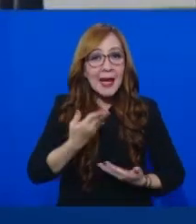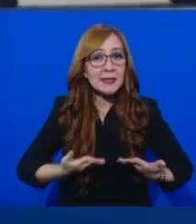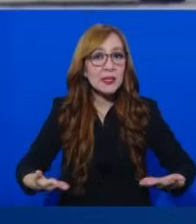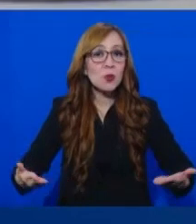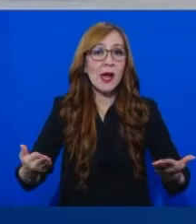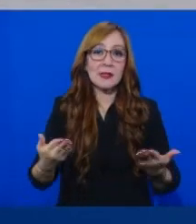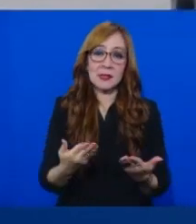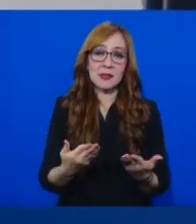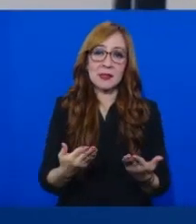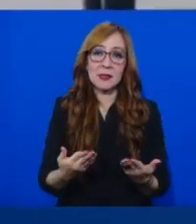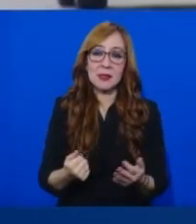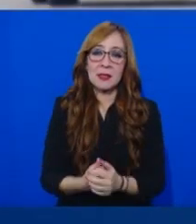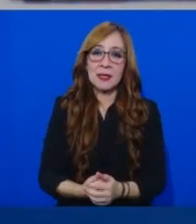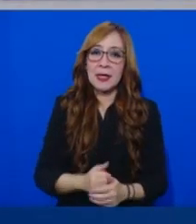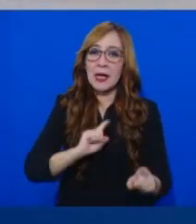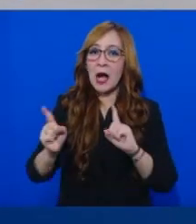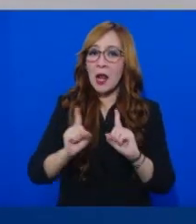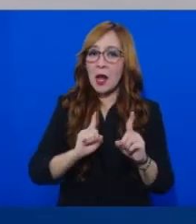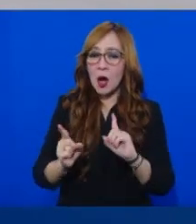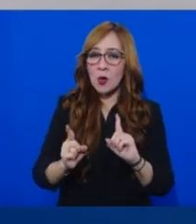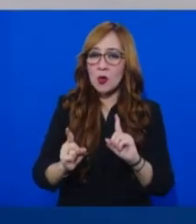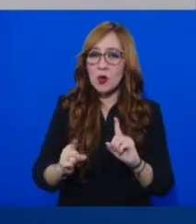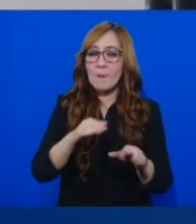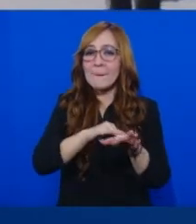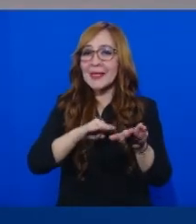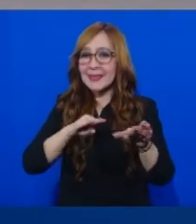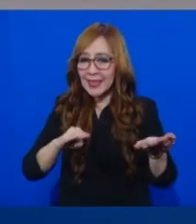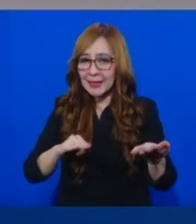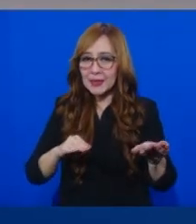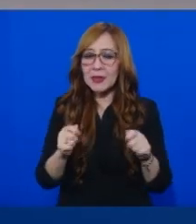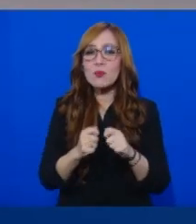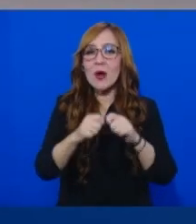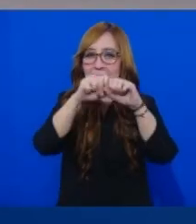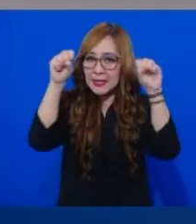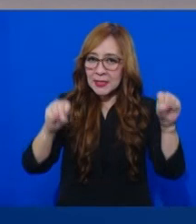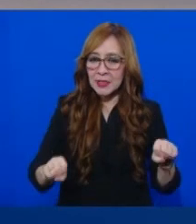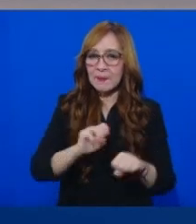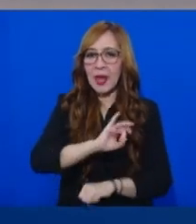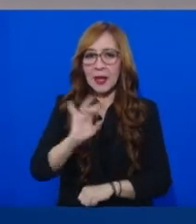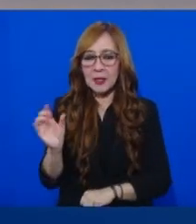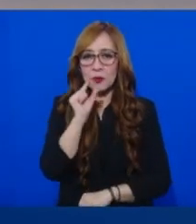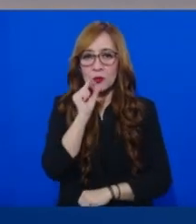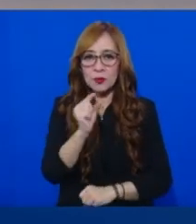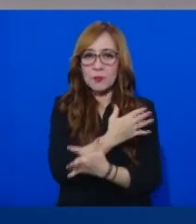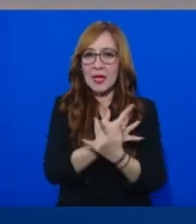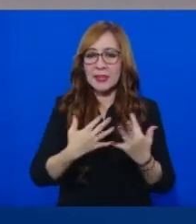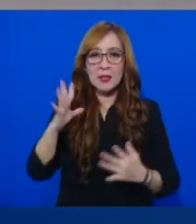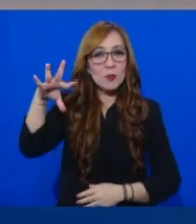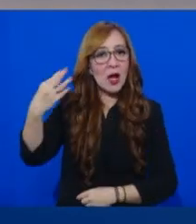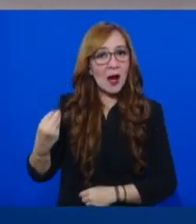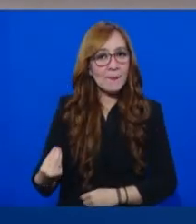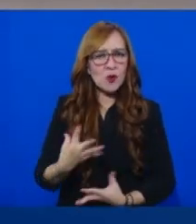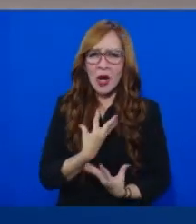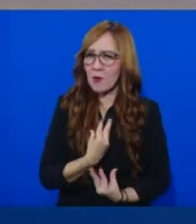bersifat situasional di mana akan diberlakukan jika ada kepadatan. Dan untuk masyarakat yang masih melakukan mudik tidak perlu khawatir